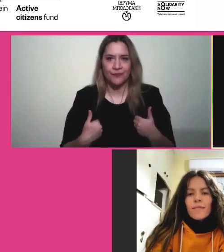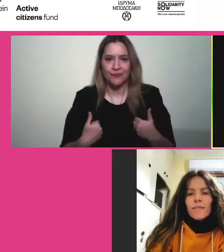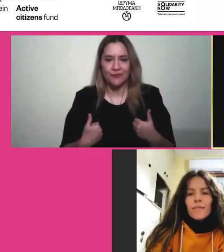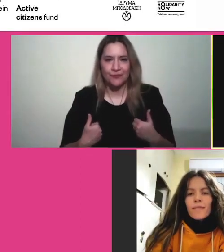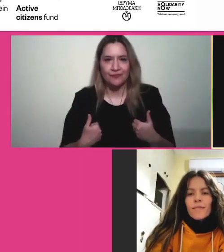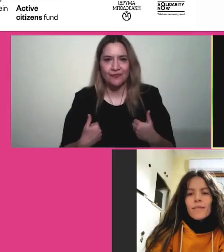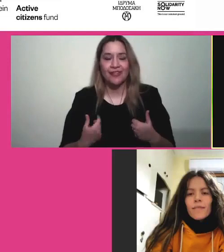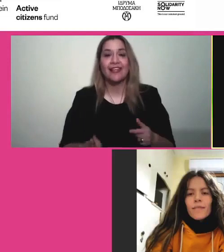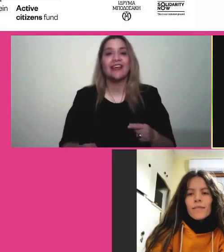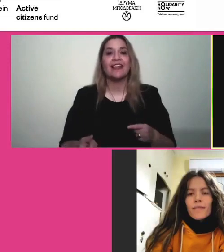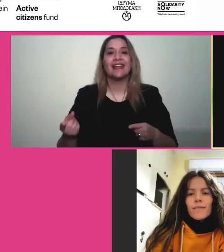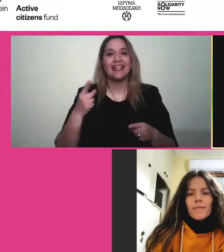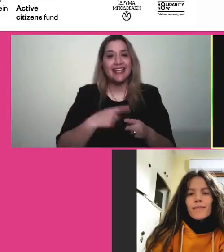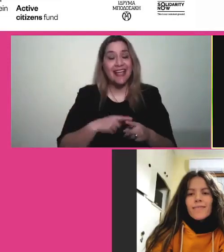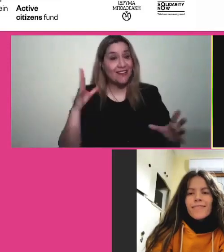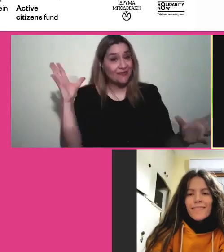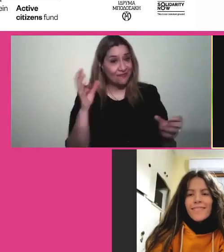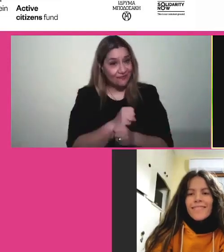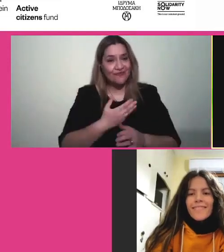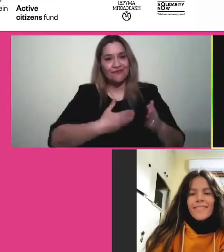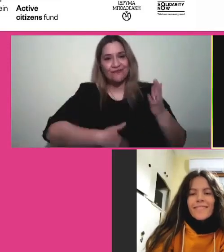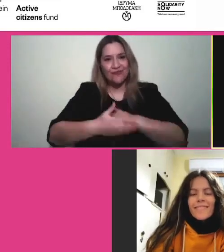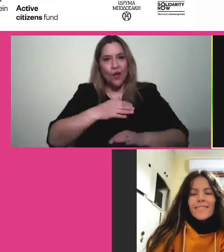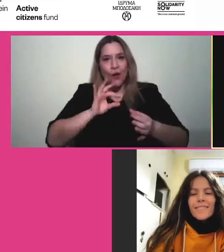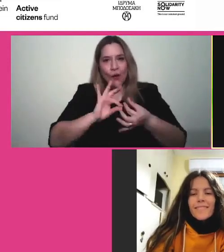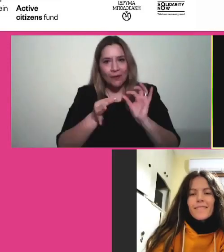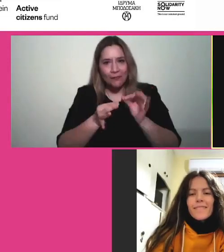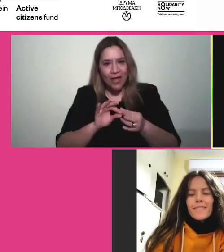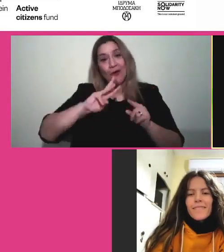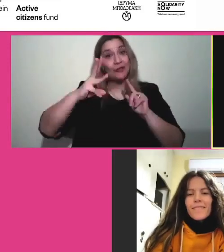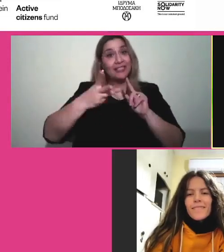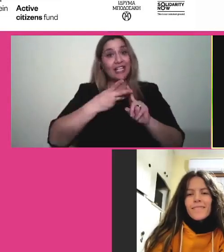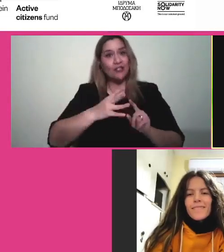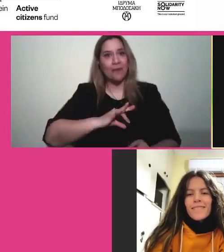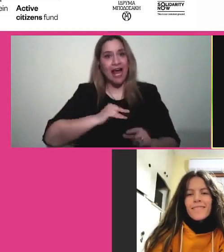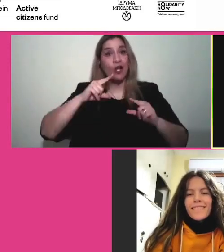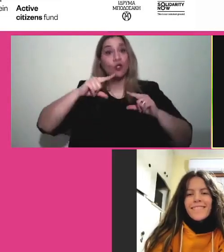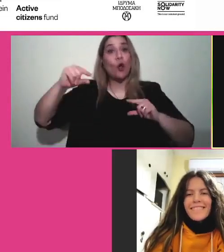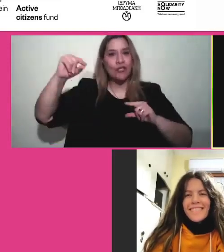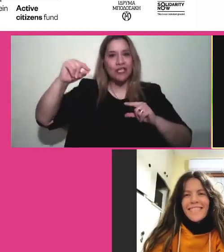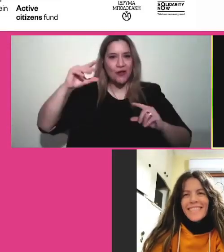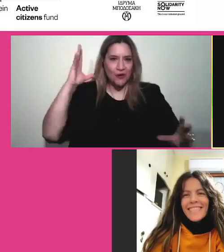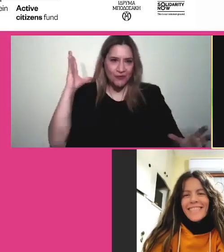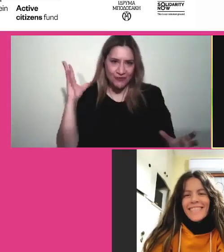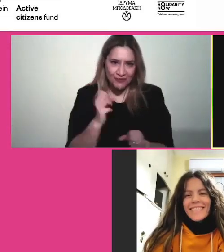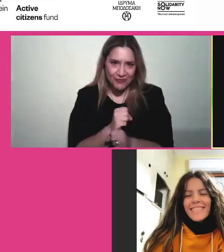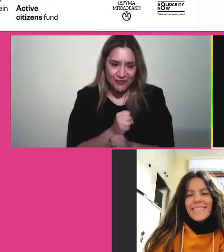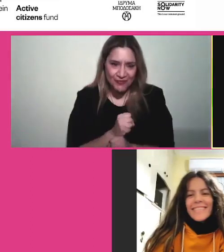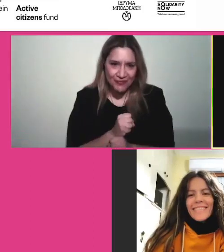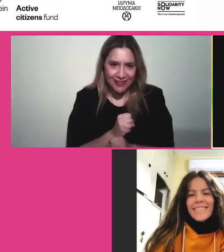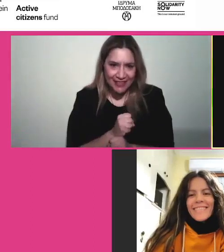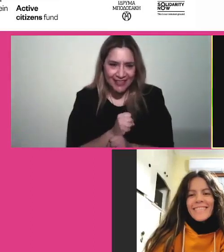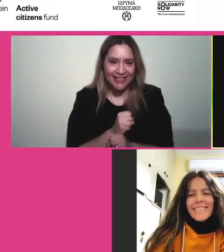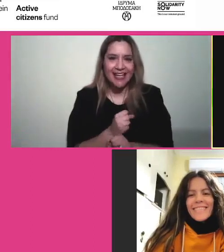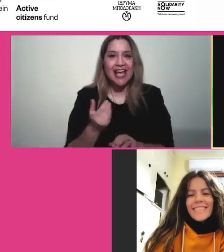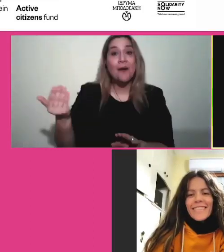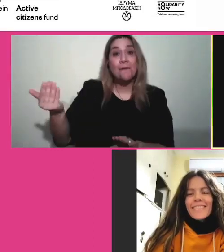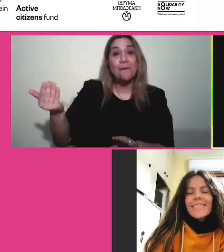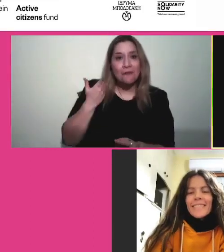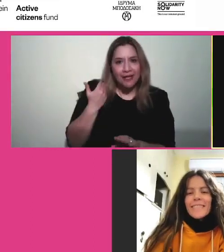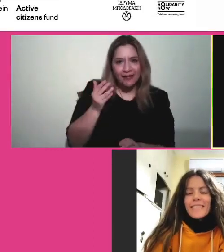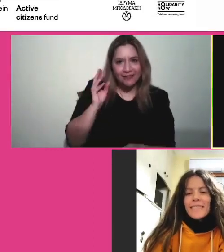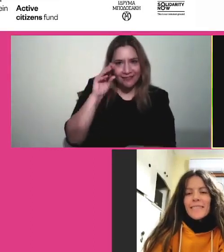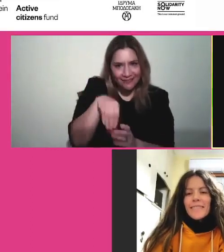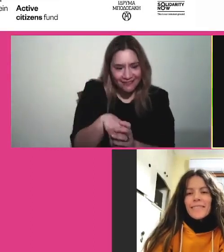και χάλκινη στους παρολυμπιακούς του Τόκιο, γιατί την προηγούμενη φορά σε είχαμε αφήσει λίγο πριν, πάσα, αν θυμάμαι